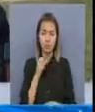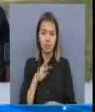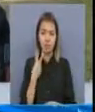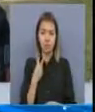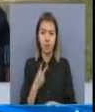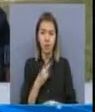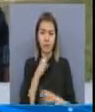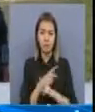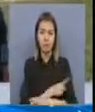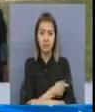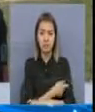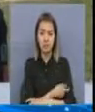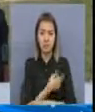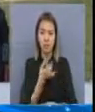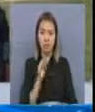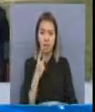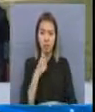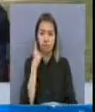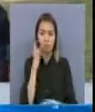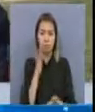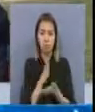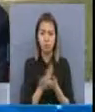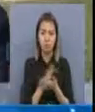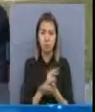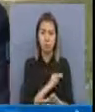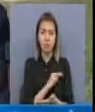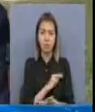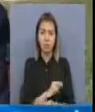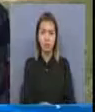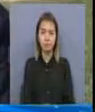екі мейірбике, құтқарушы және де бір психолог жұмыс істейді.